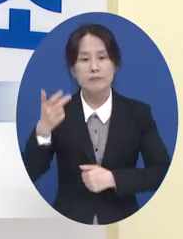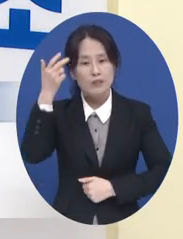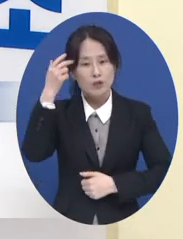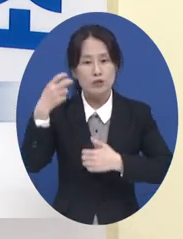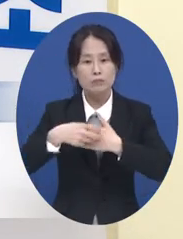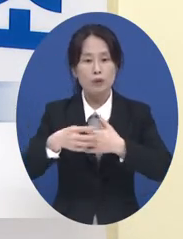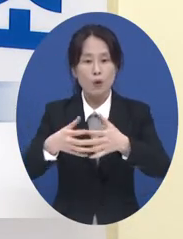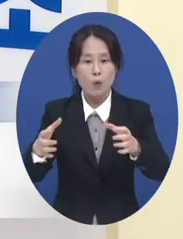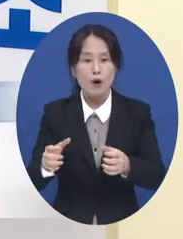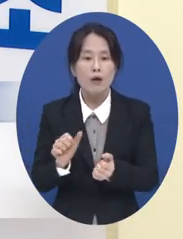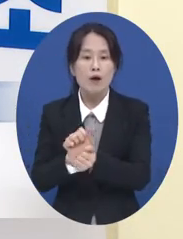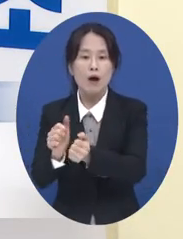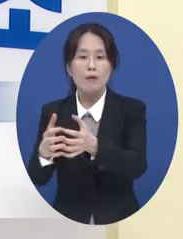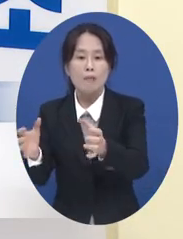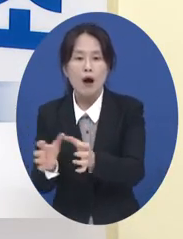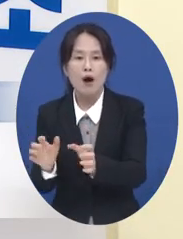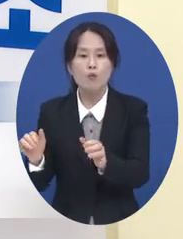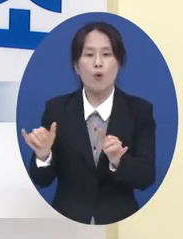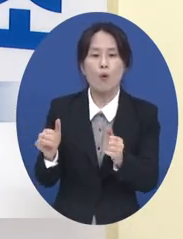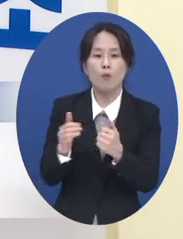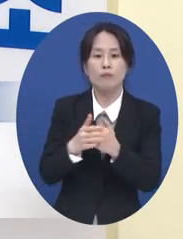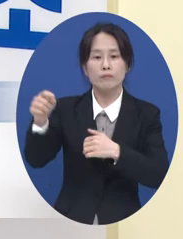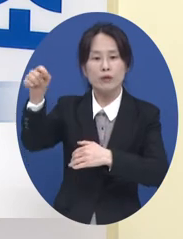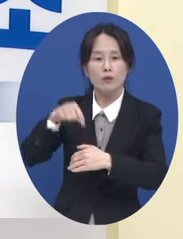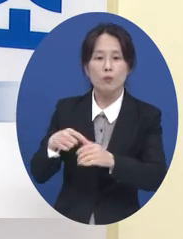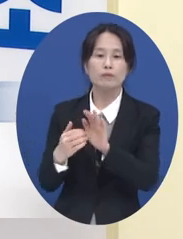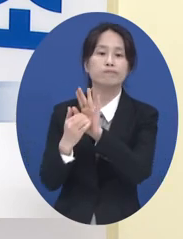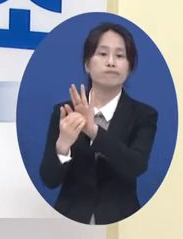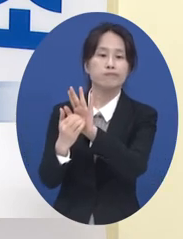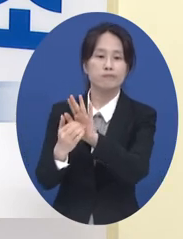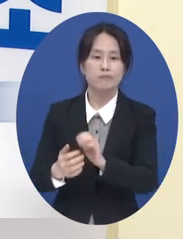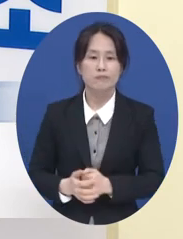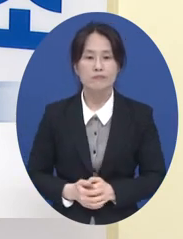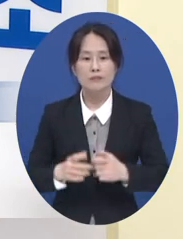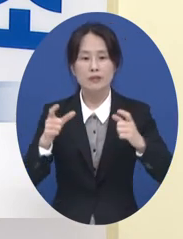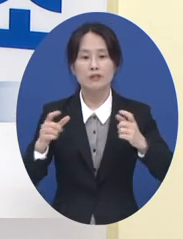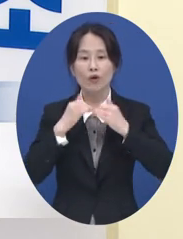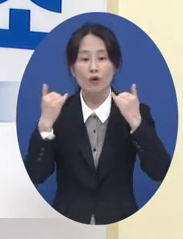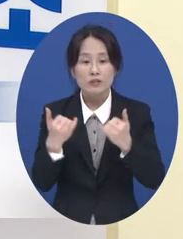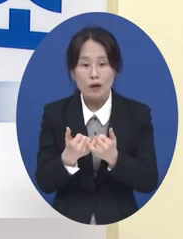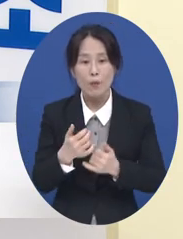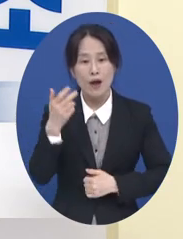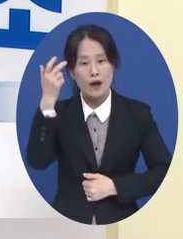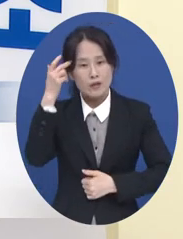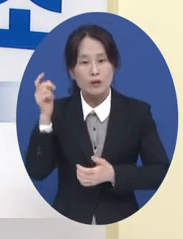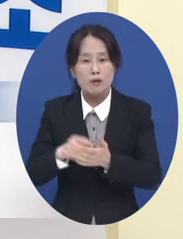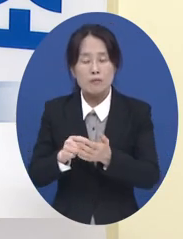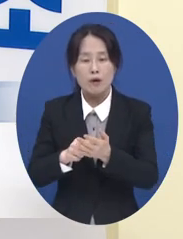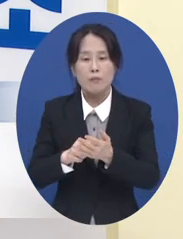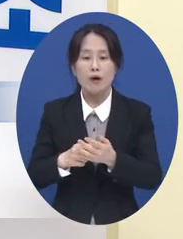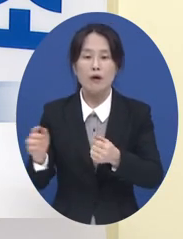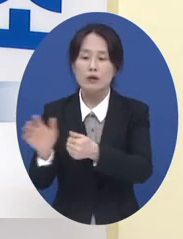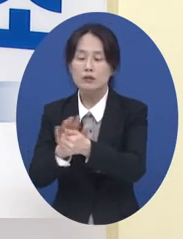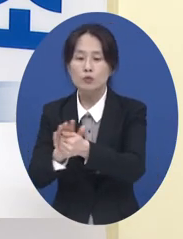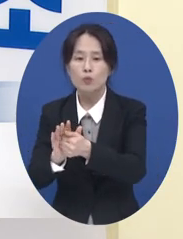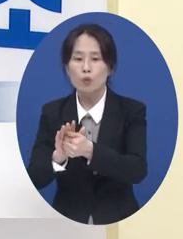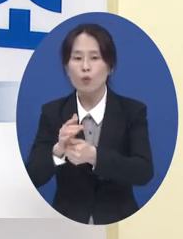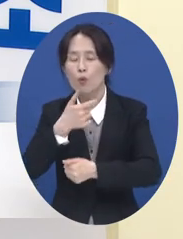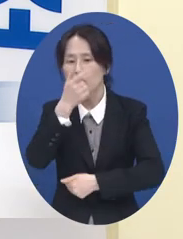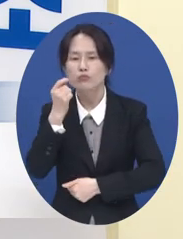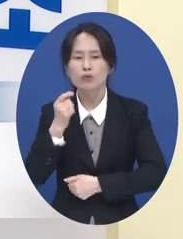대부분의 정신의료기관들이 집단 감염 우려로 외부인 출입이 봉쇄되면서 지역사회 정신응급 대응책에